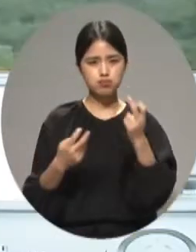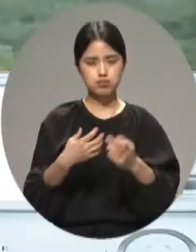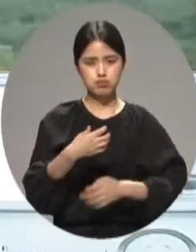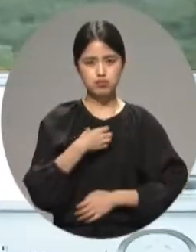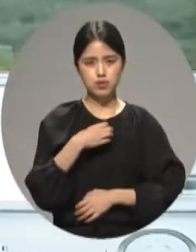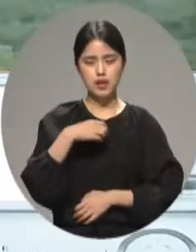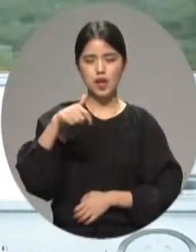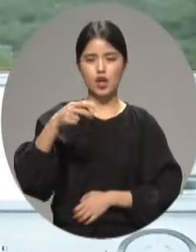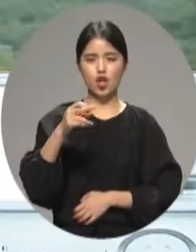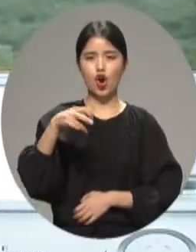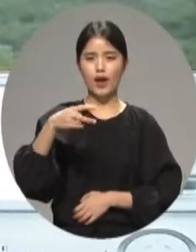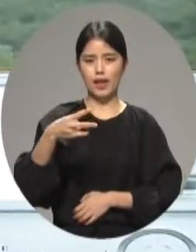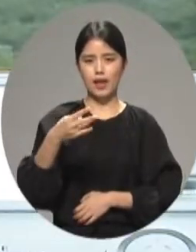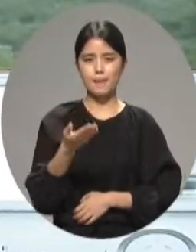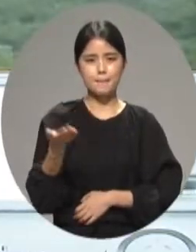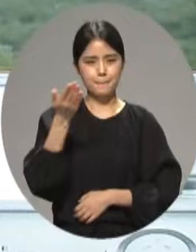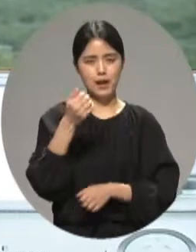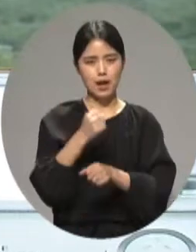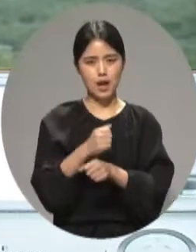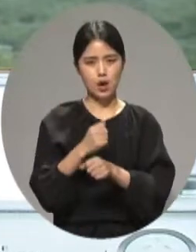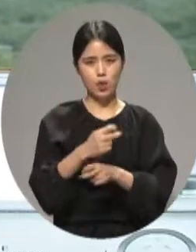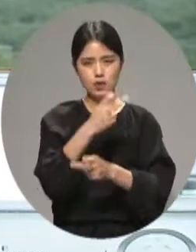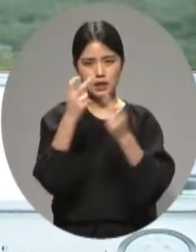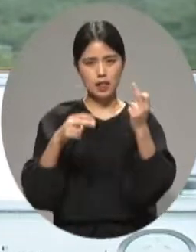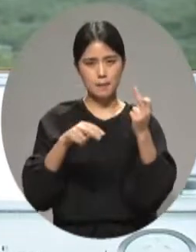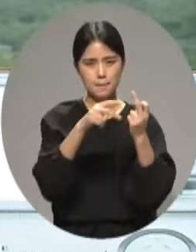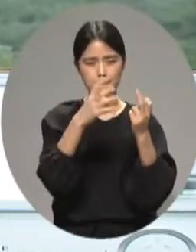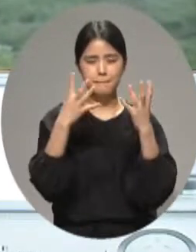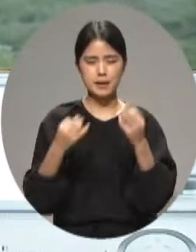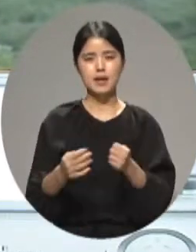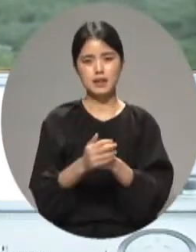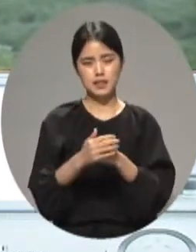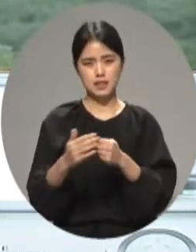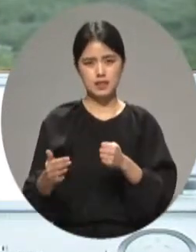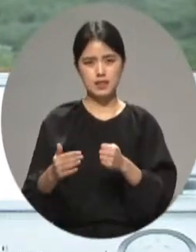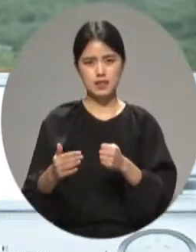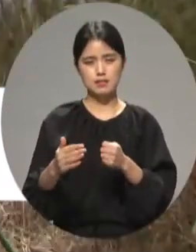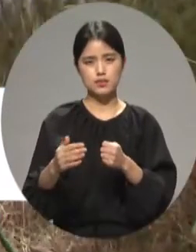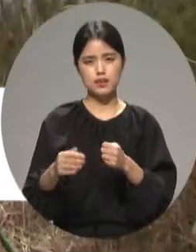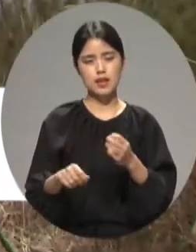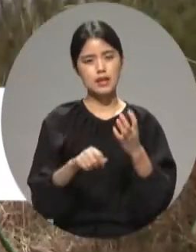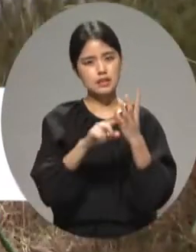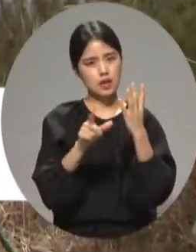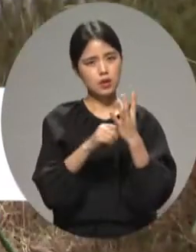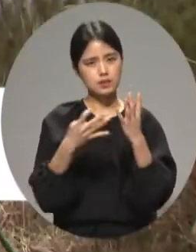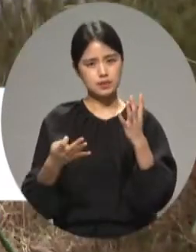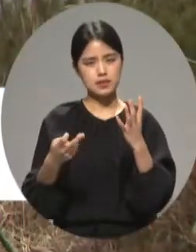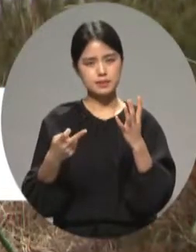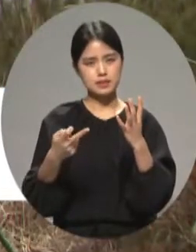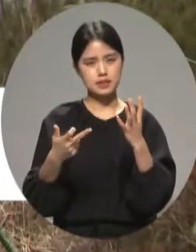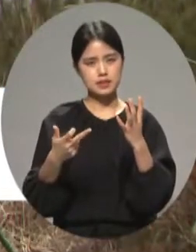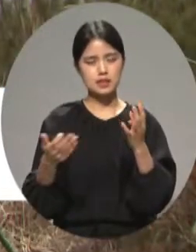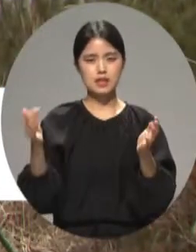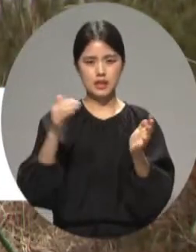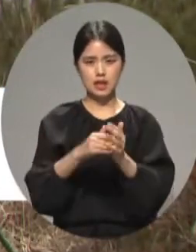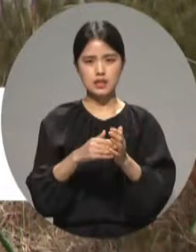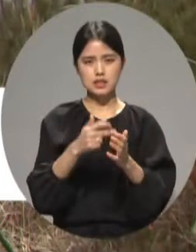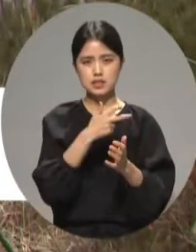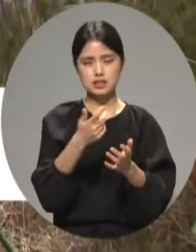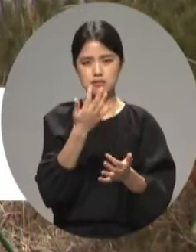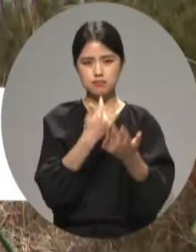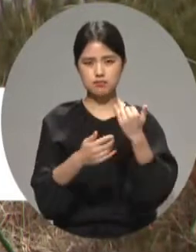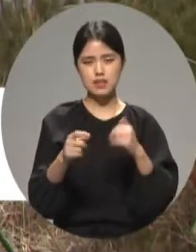단계 로 격상 되고 입산 자가 많아지는 시기가 될 만큼 아 다음달 17일까지 봄철 대형 산불